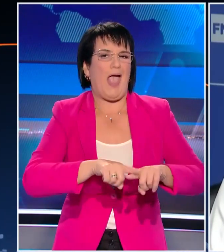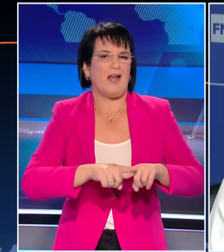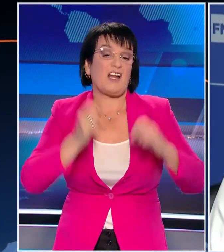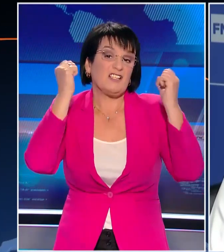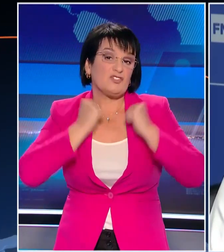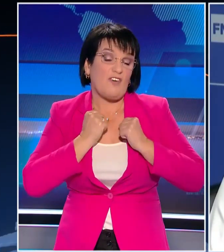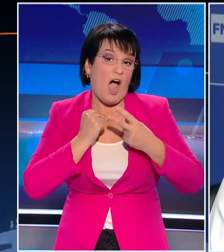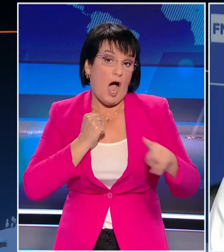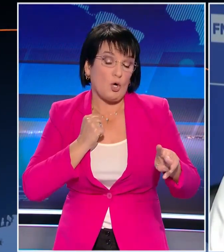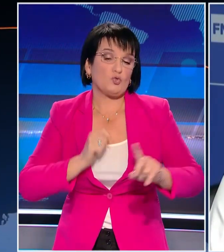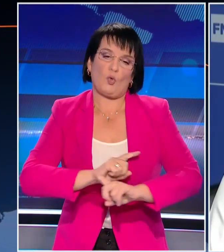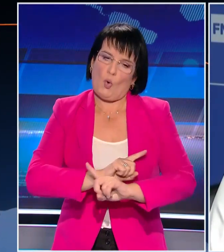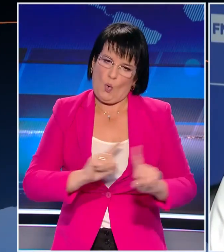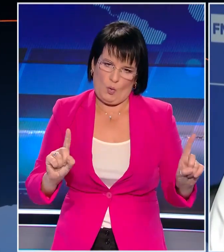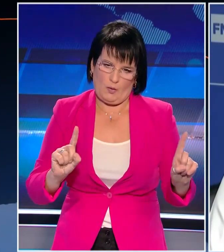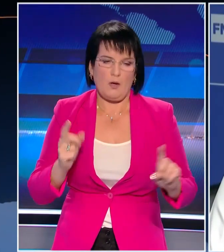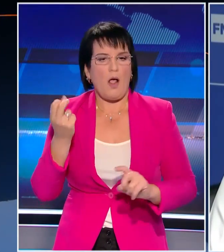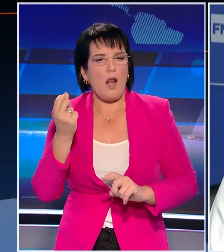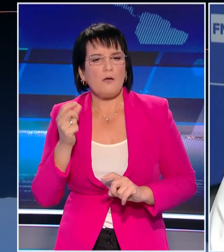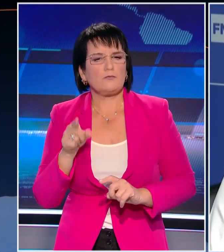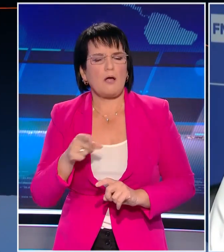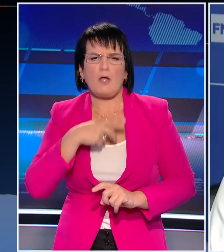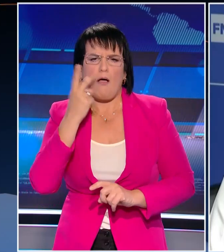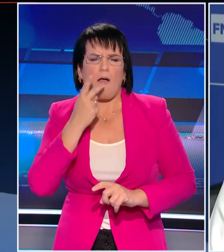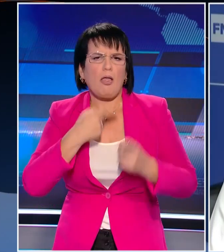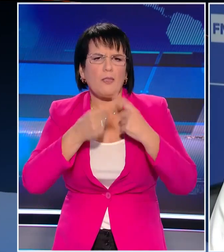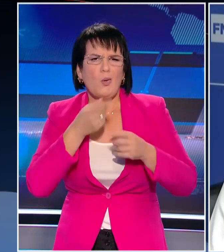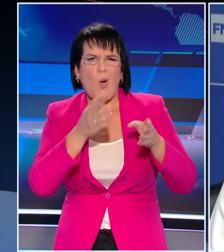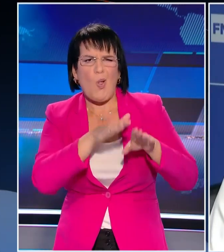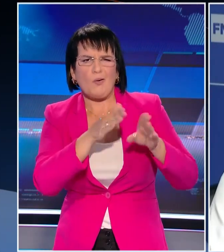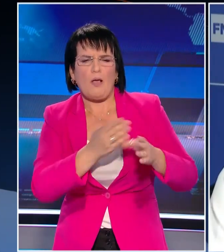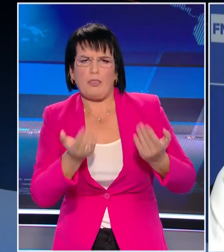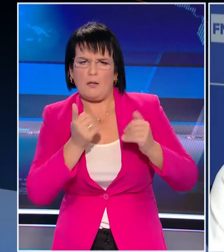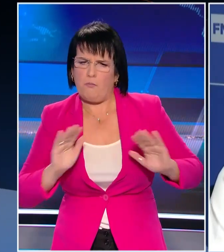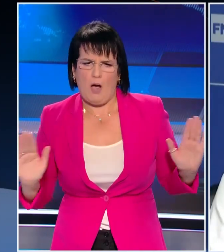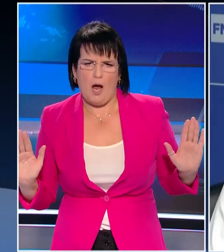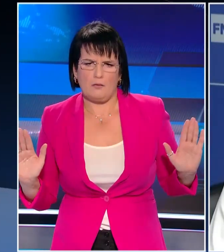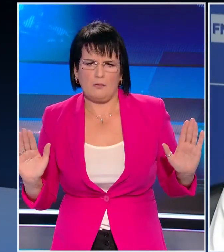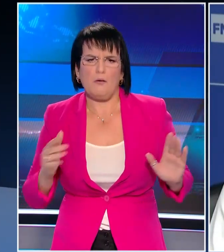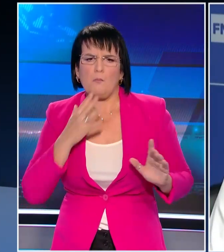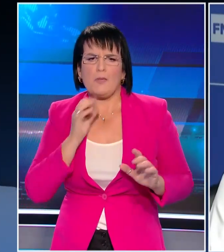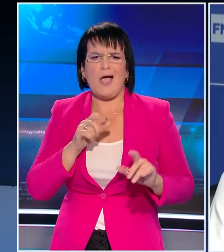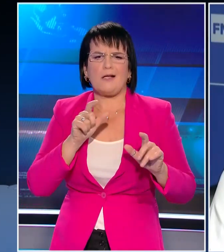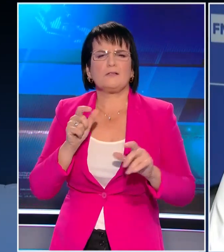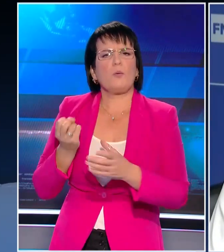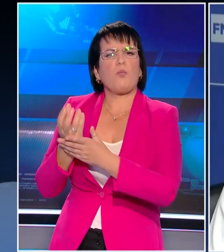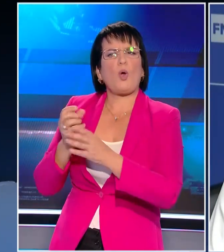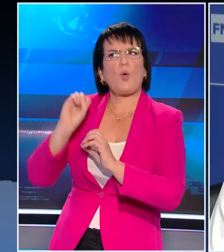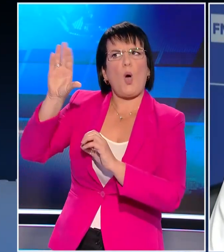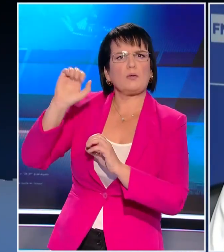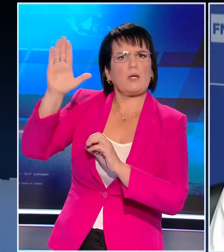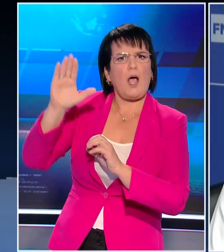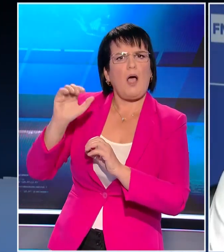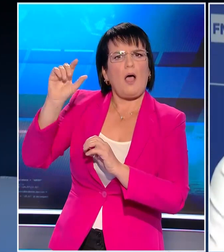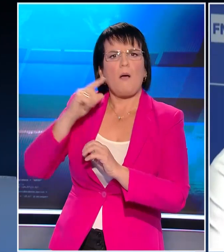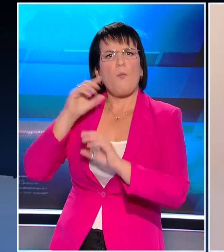καταναλωτή χρήματα τα οποία δεν δικαιολογούνται, πόσο μάλλον όταν μπορεί να πουλάνε ίδια προϊόντα στο εξωτερικό σε χαμηλότερες